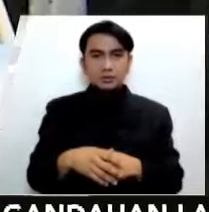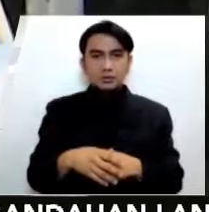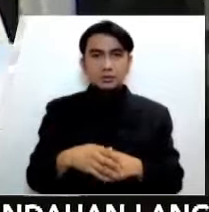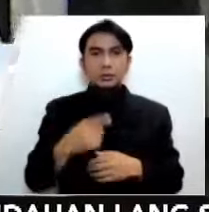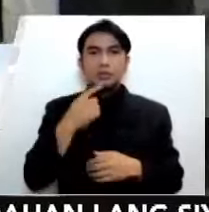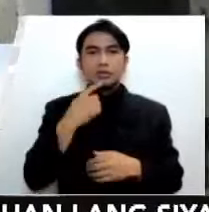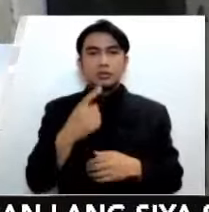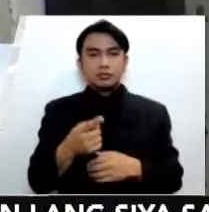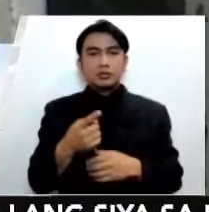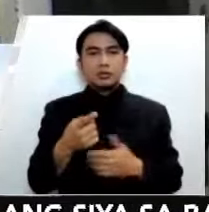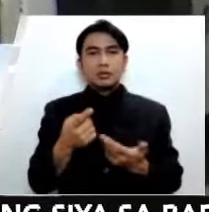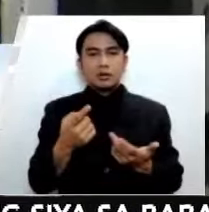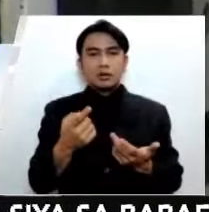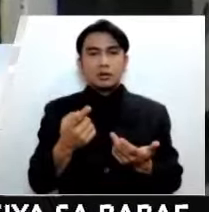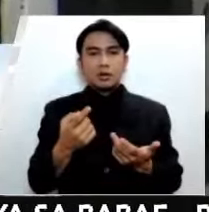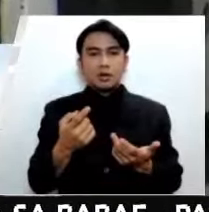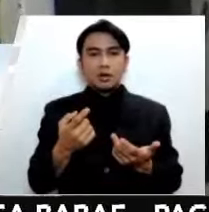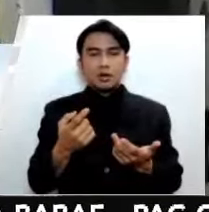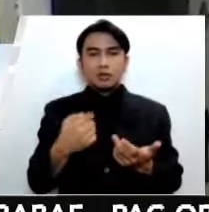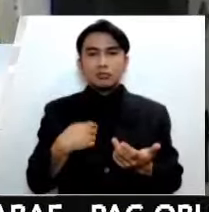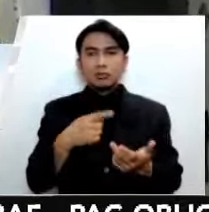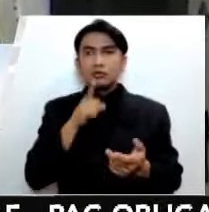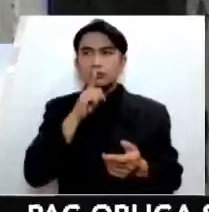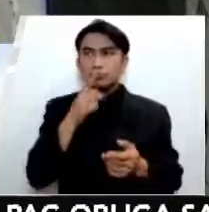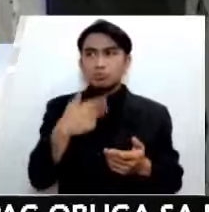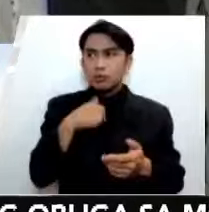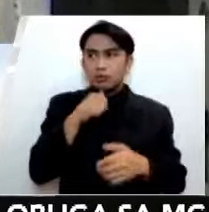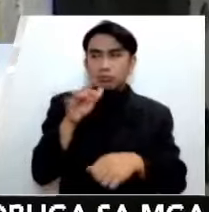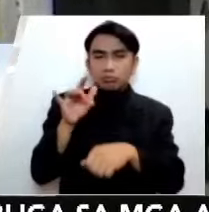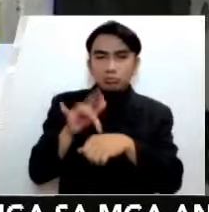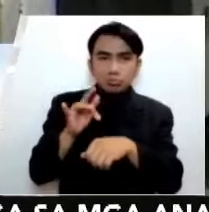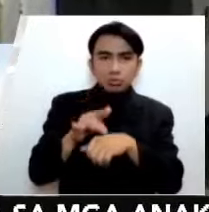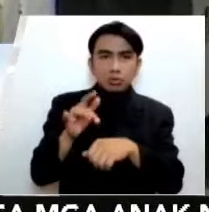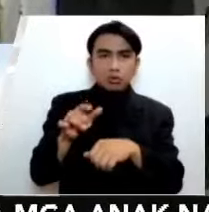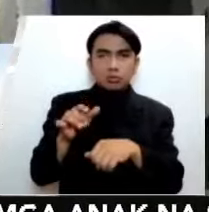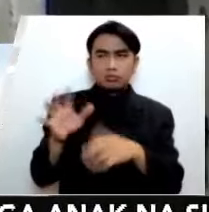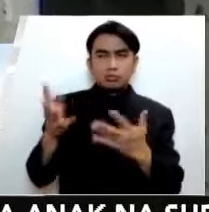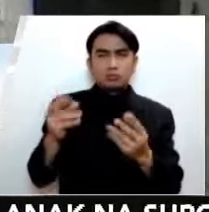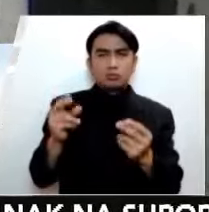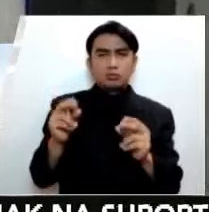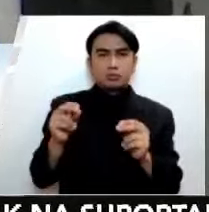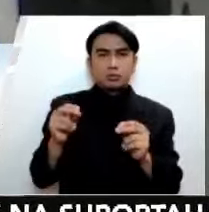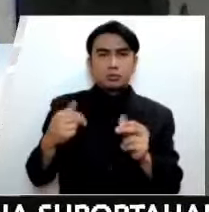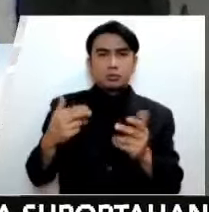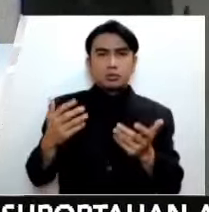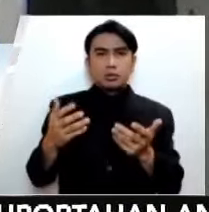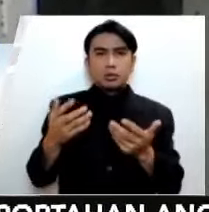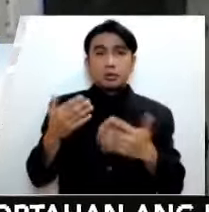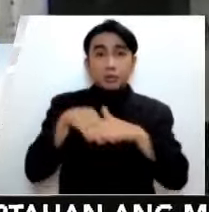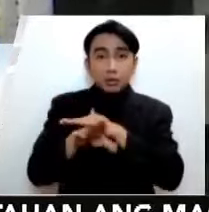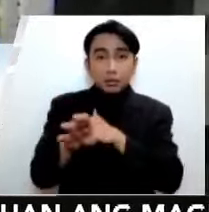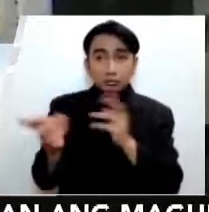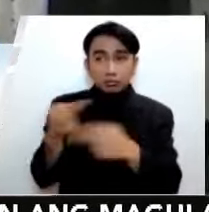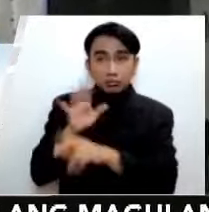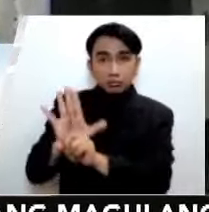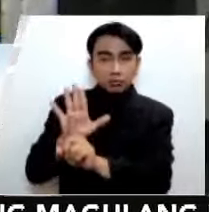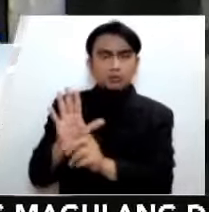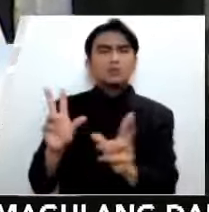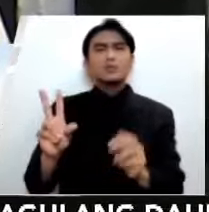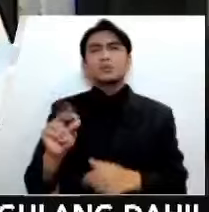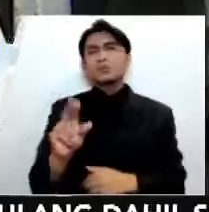Nakuha ko daw yung balakad niya. Hindi naman totoo. Tsaka pinasok ko daw sa unit niya sa condo. Hindi naman totoo yun.